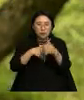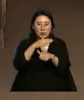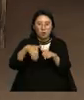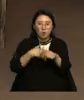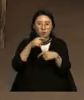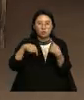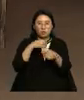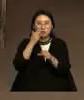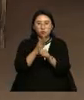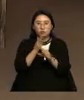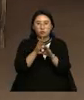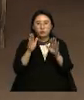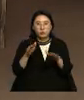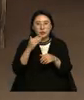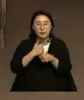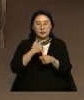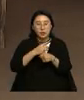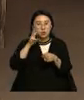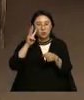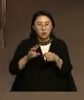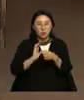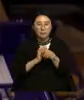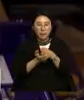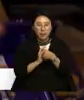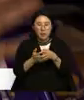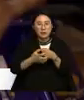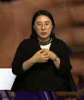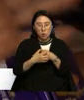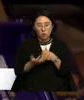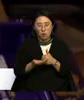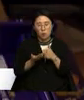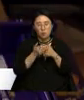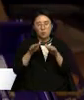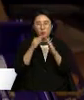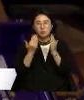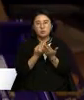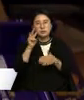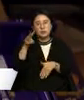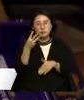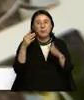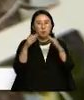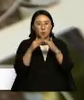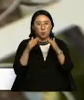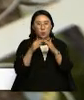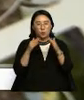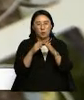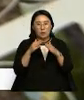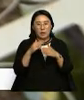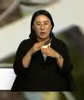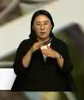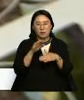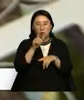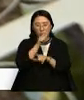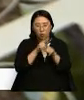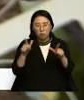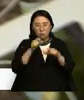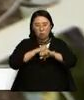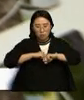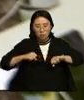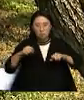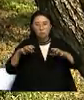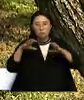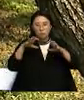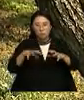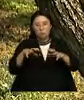있습니다 현재 남양주시에 배와 사과 재배 농가는 모두 3백 이곳 관성과 파주 광주 등지에서